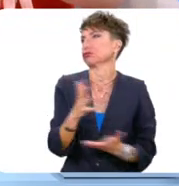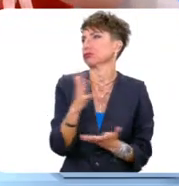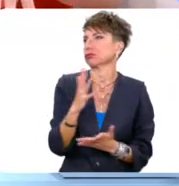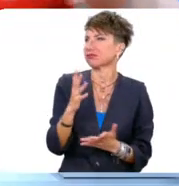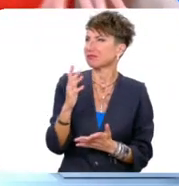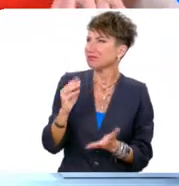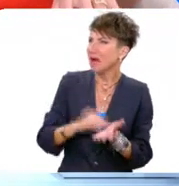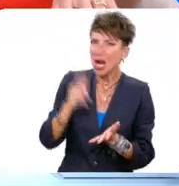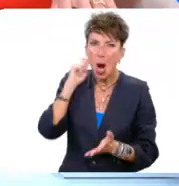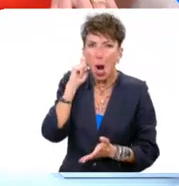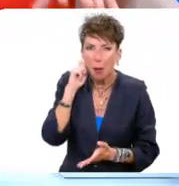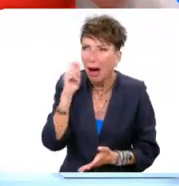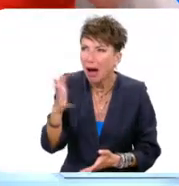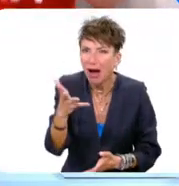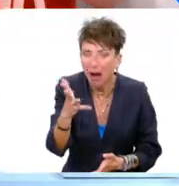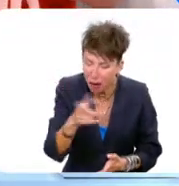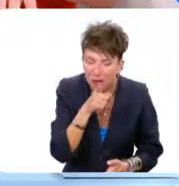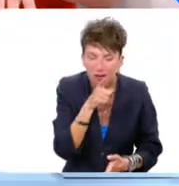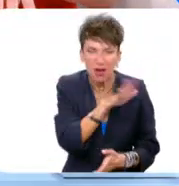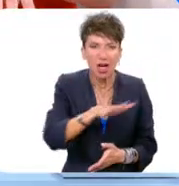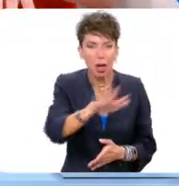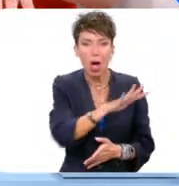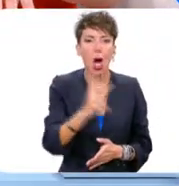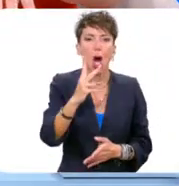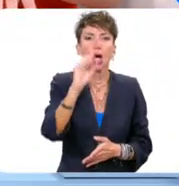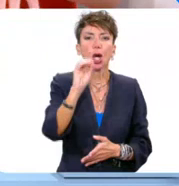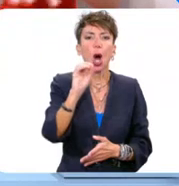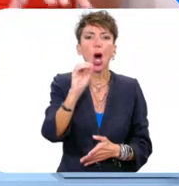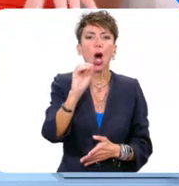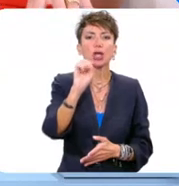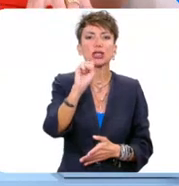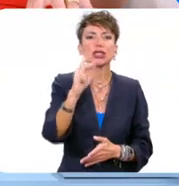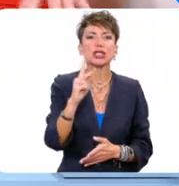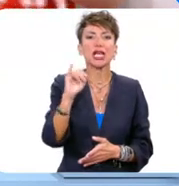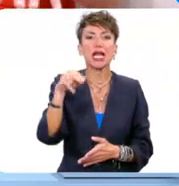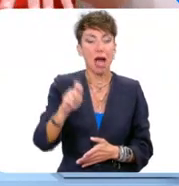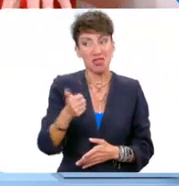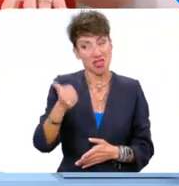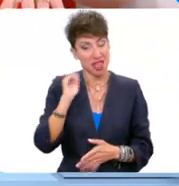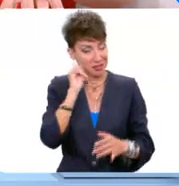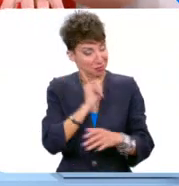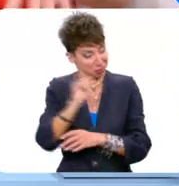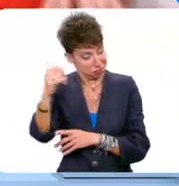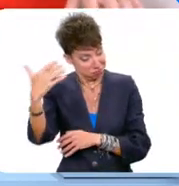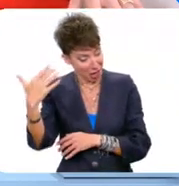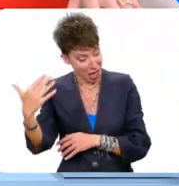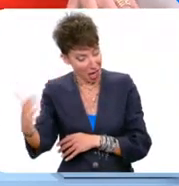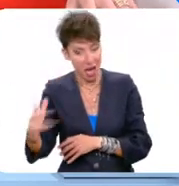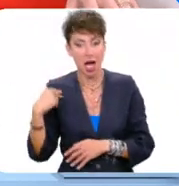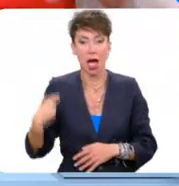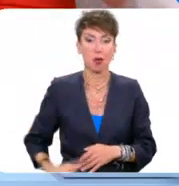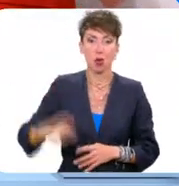τον κύριο σακελαρίου με τον οποίο επικοινωνήσαμε χθες ναι ναι τον κύριο σακελλαρίου επικοινωνήσαμε χθες αλλά δεν ήθελε να